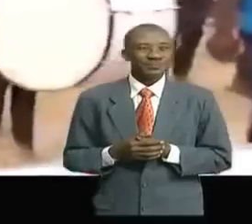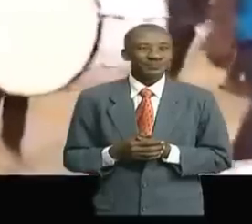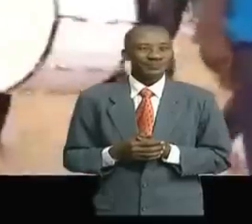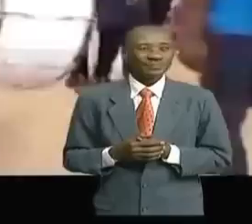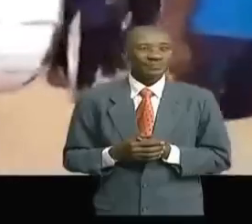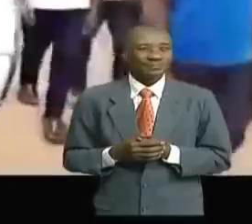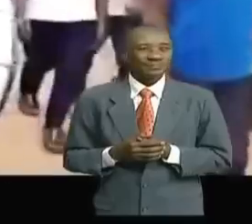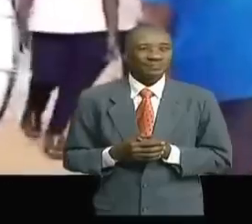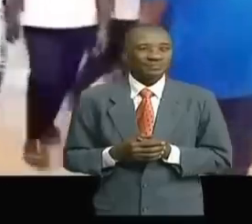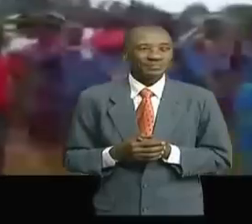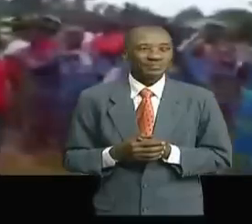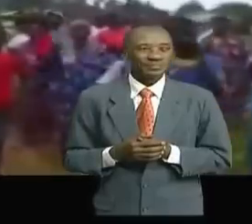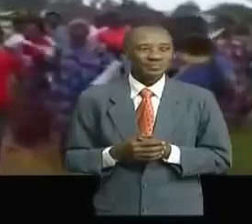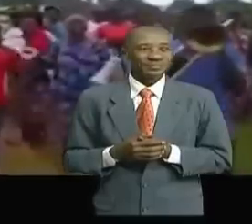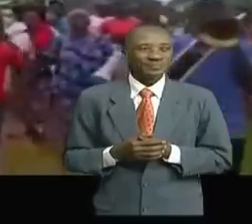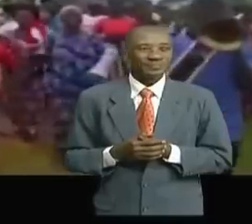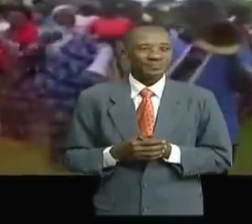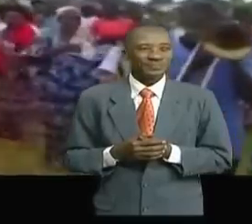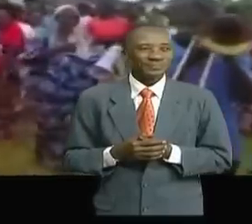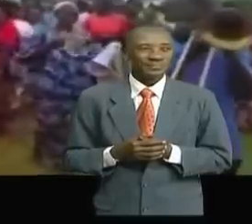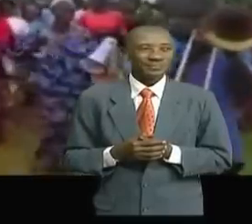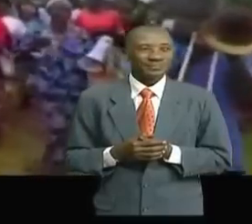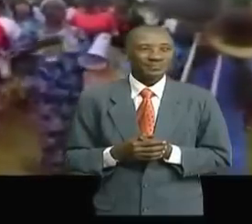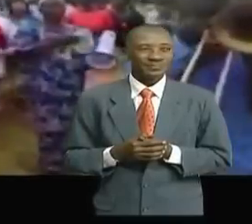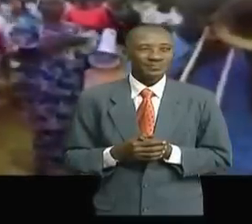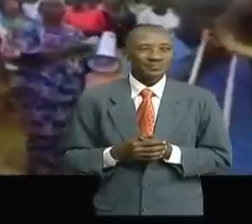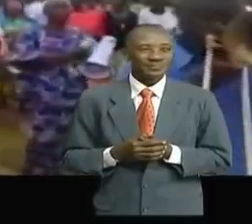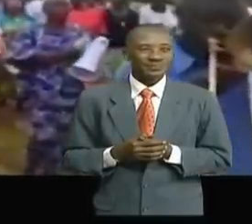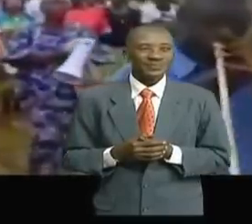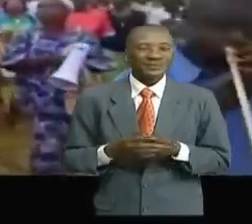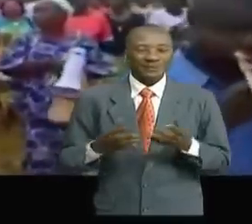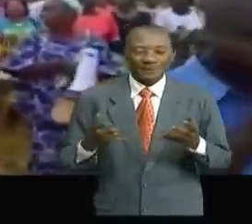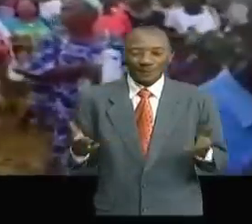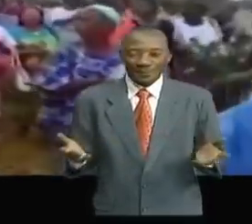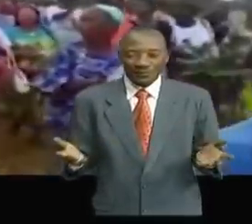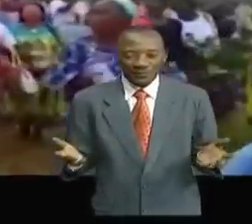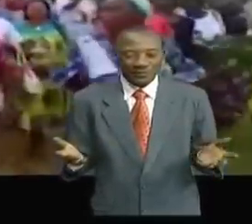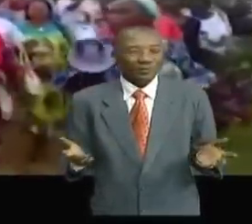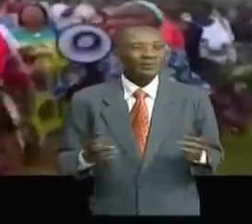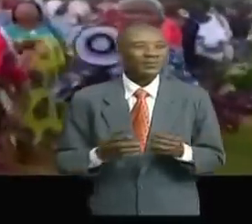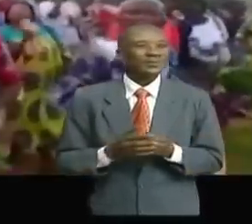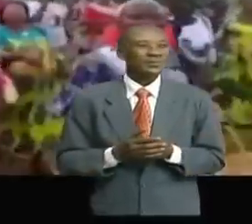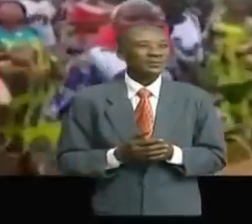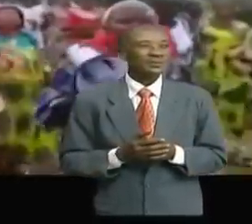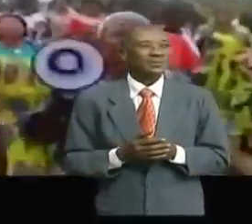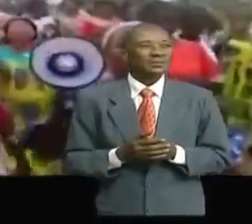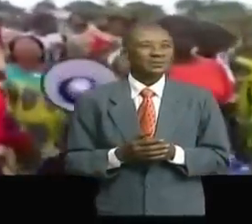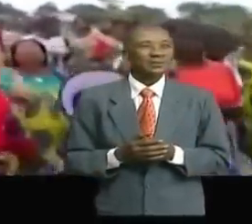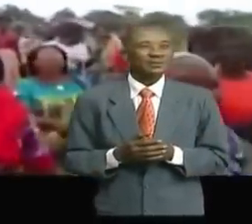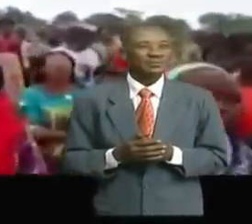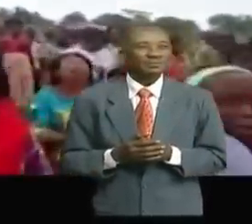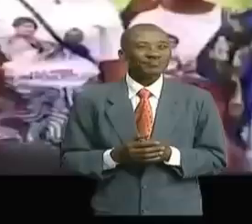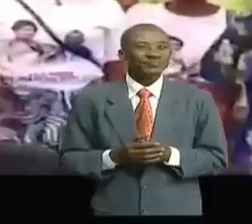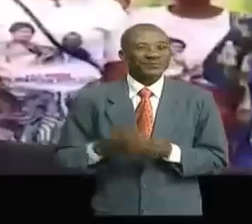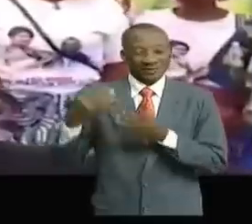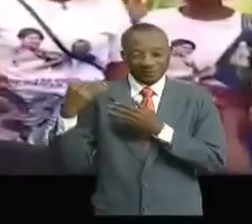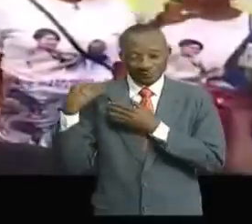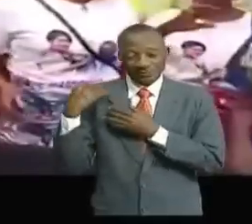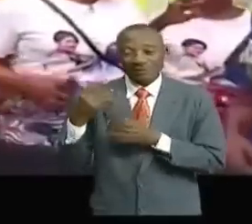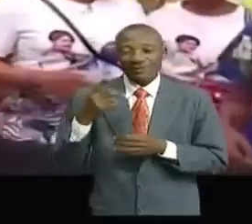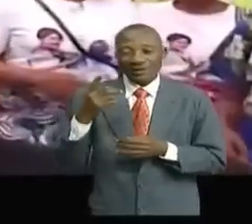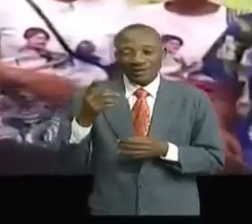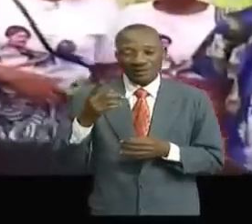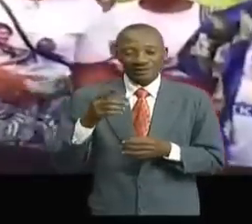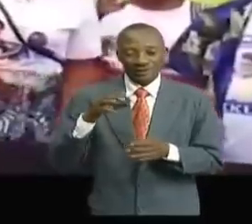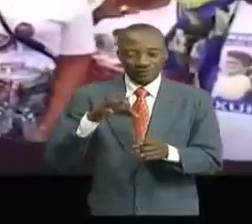Chose promise, chose due, l'honorable Martin Ikouk Ikok, l'élu de Mweka, lit sa parole à l'acte. Il avait